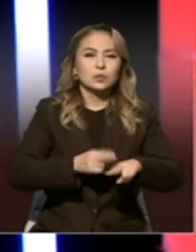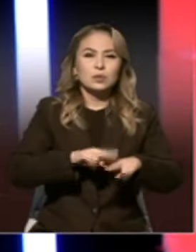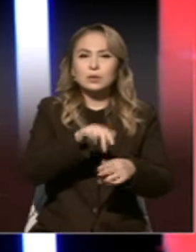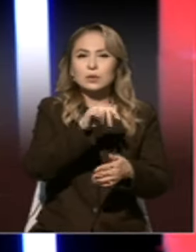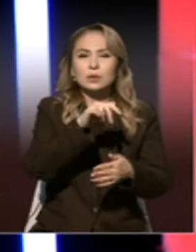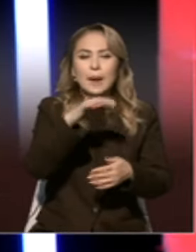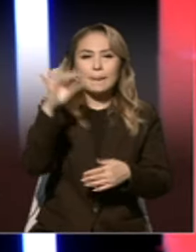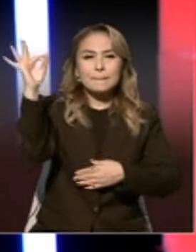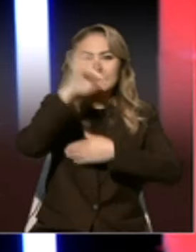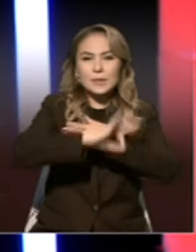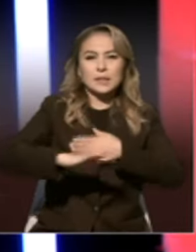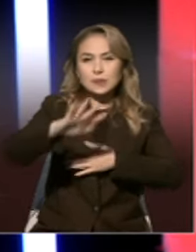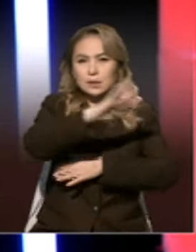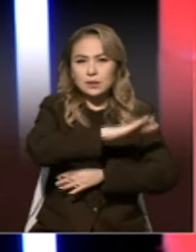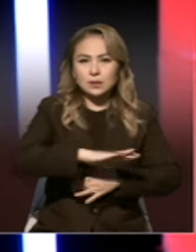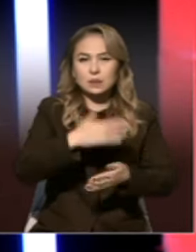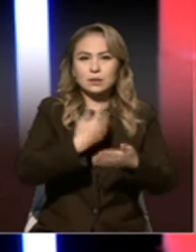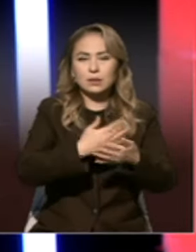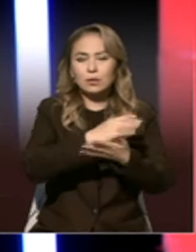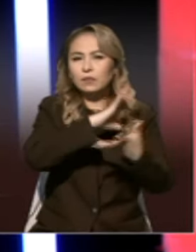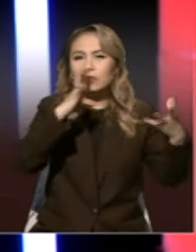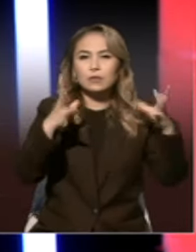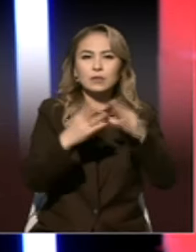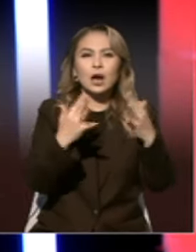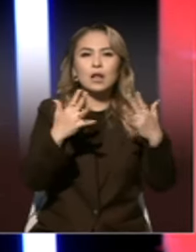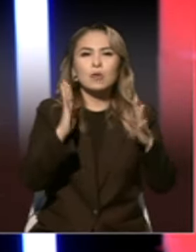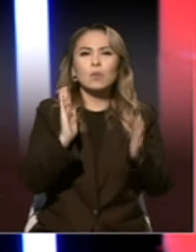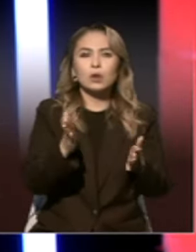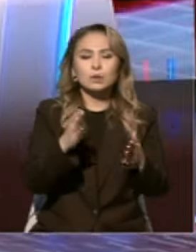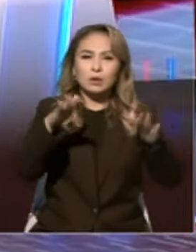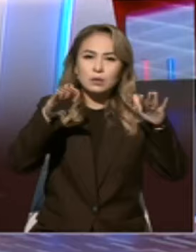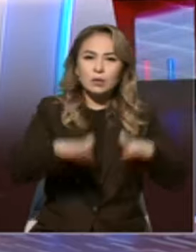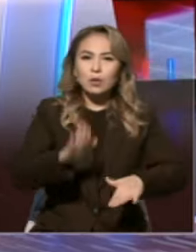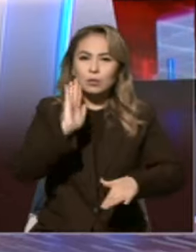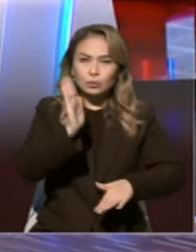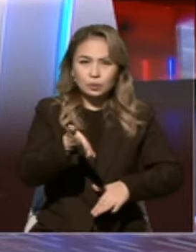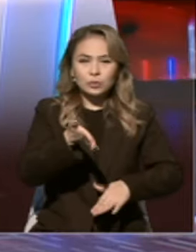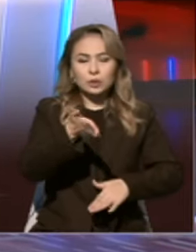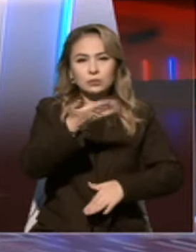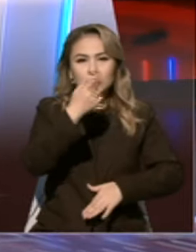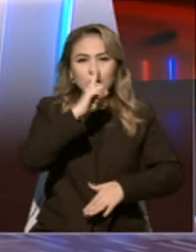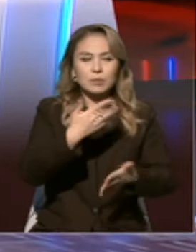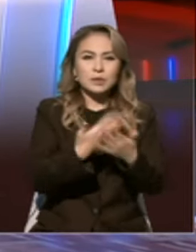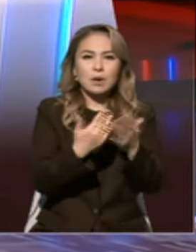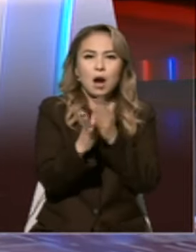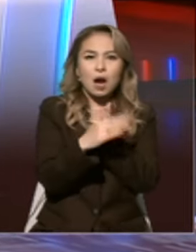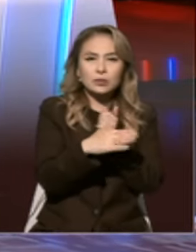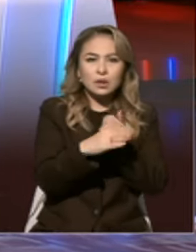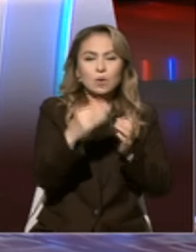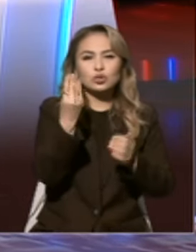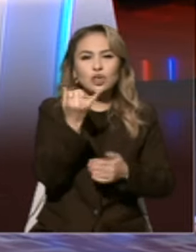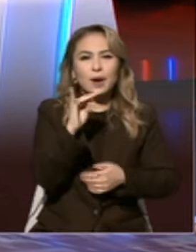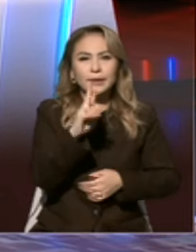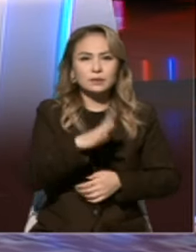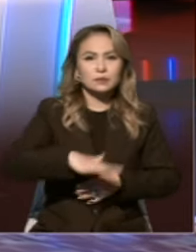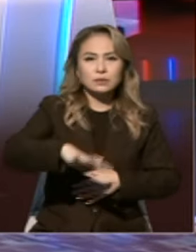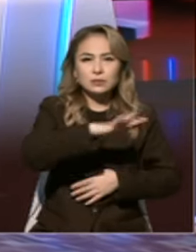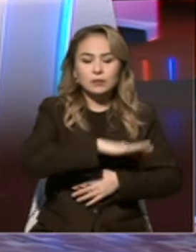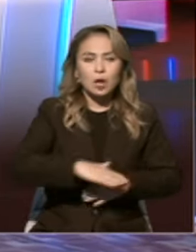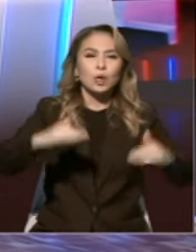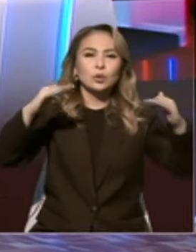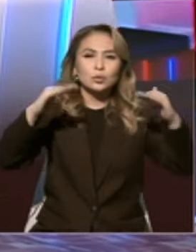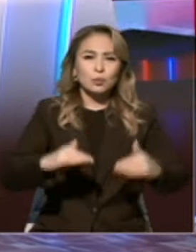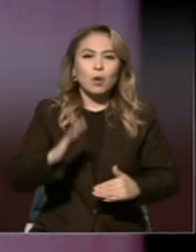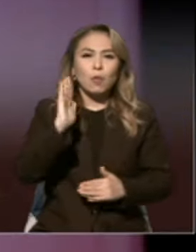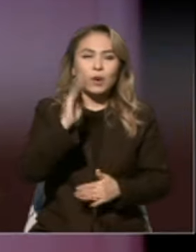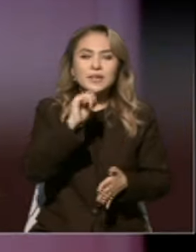мысалға батысқа келгендегі көлемі қандай болады? Тым болмаса төмендейтін шығар жолда. Немесе Атырауға, жайыққа келгендегісі мысалға. Төмендеуі